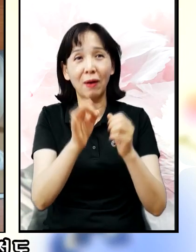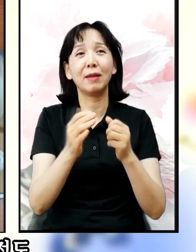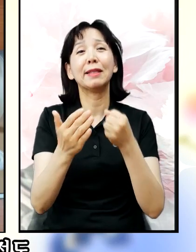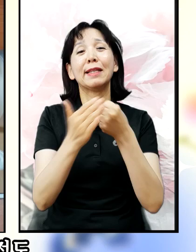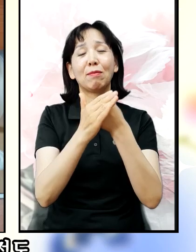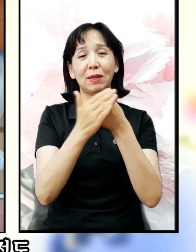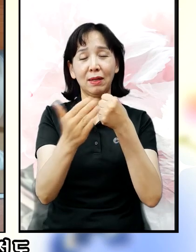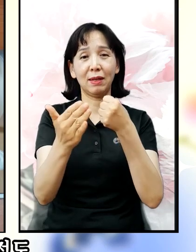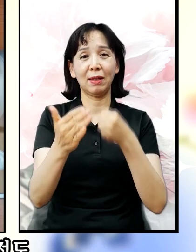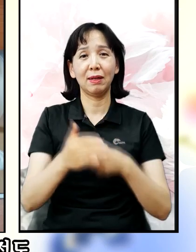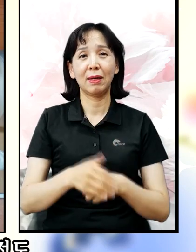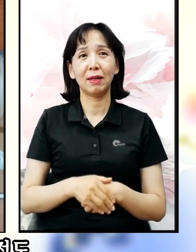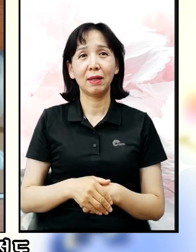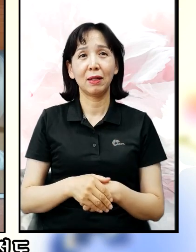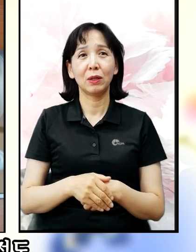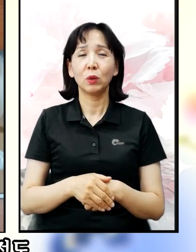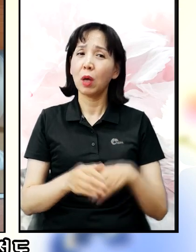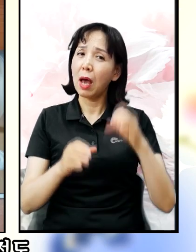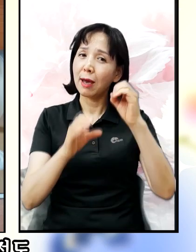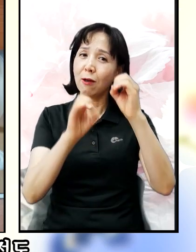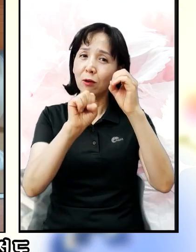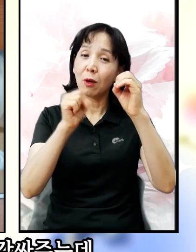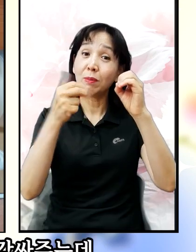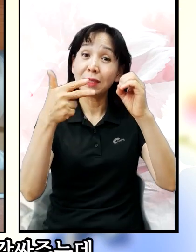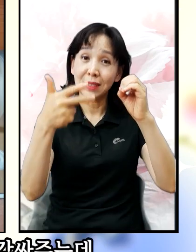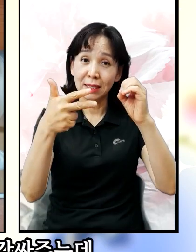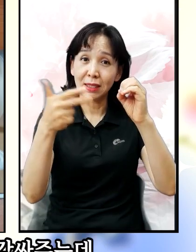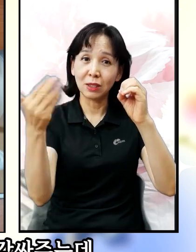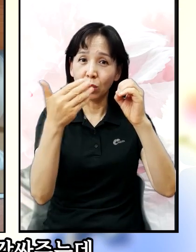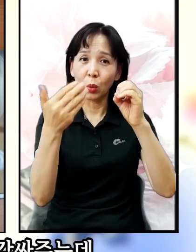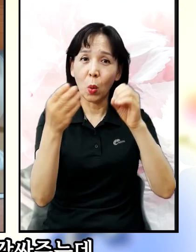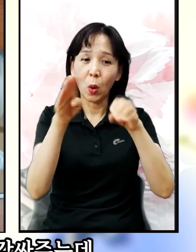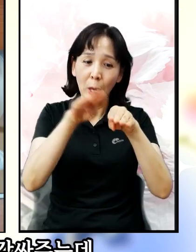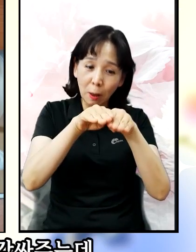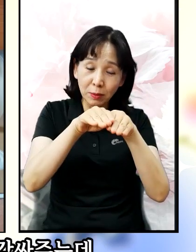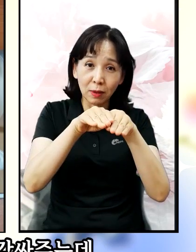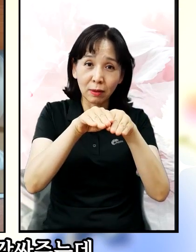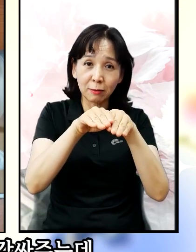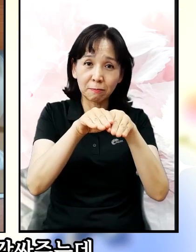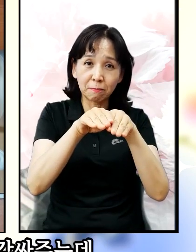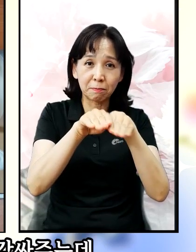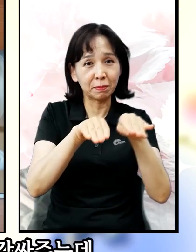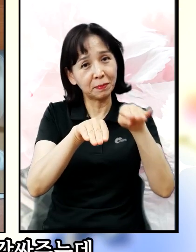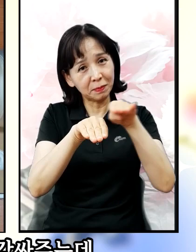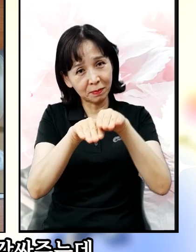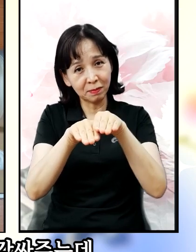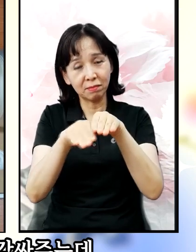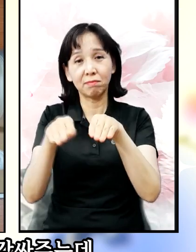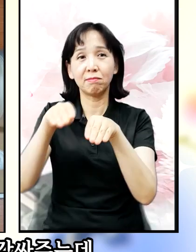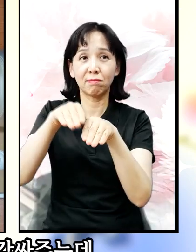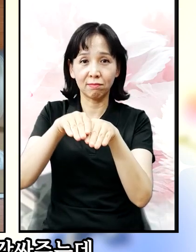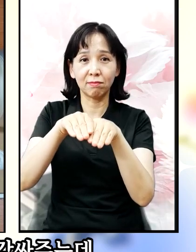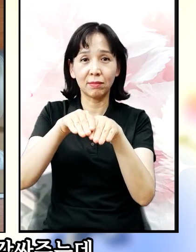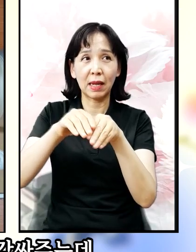사이가? 그래서 한 0.7cm 정도 겹쳐지게